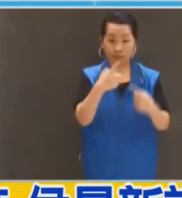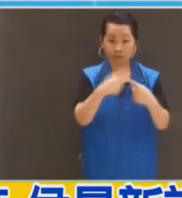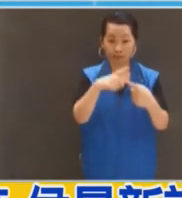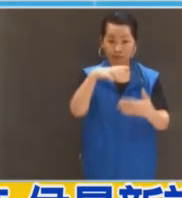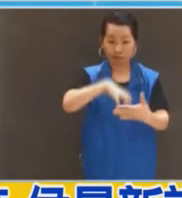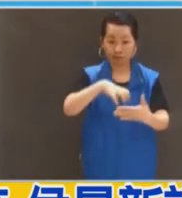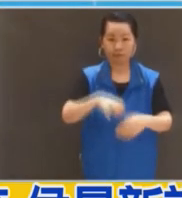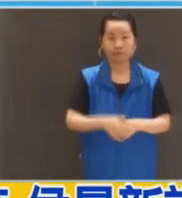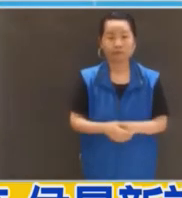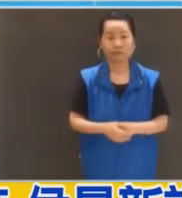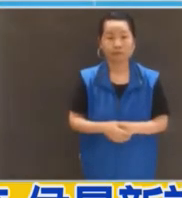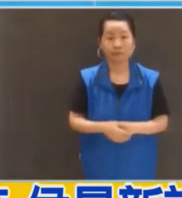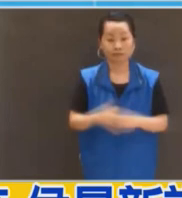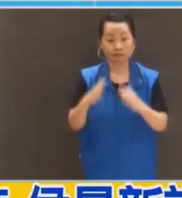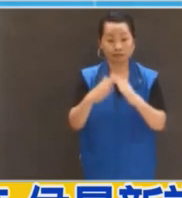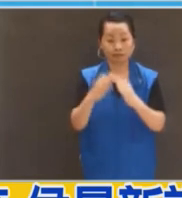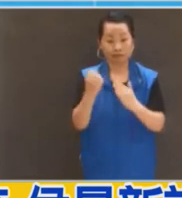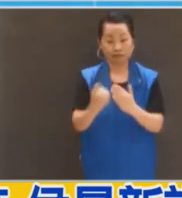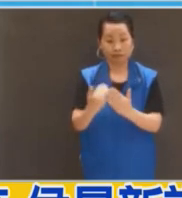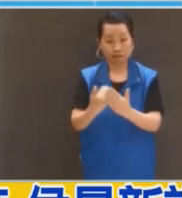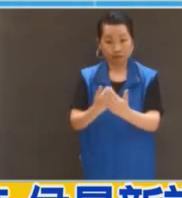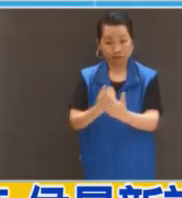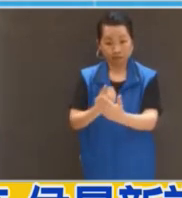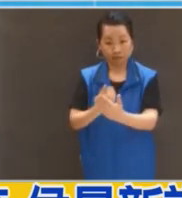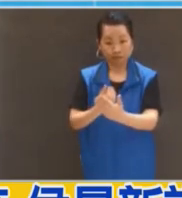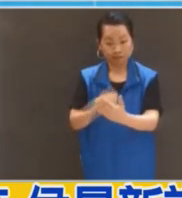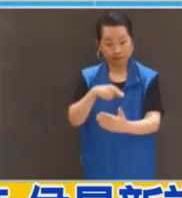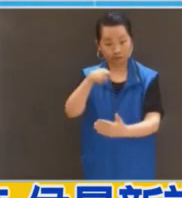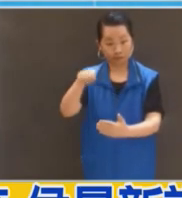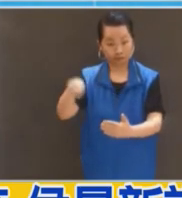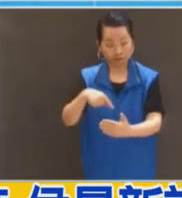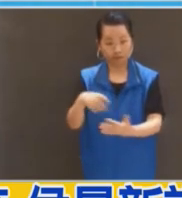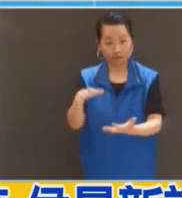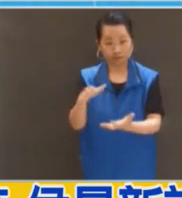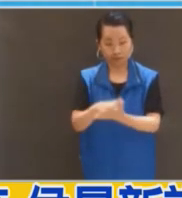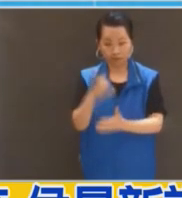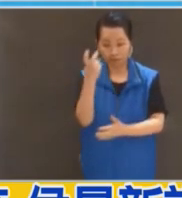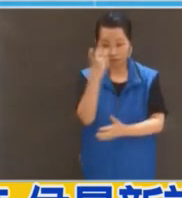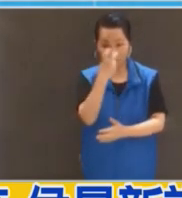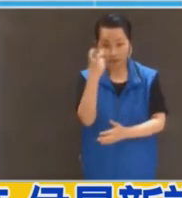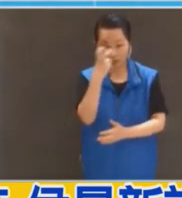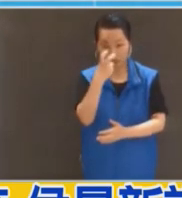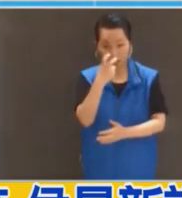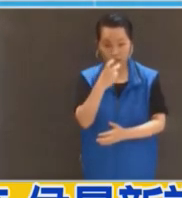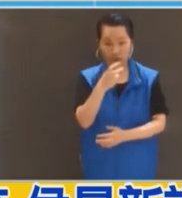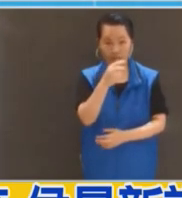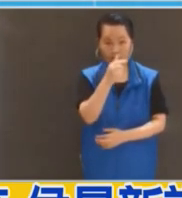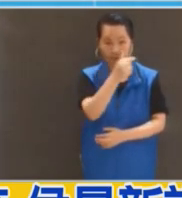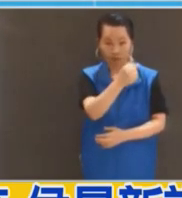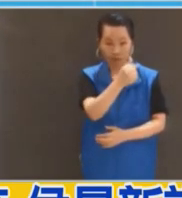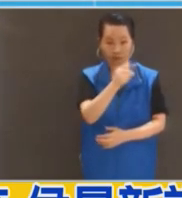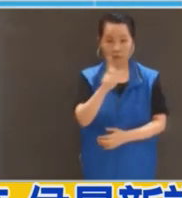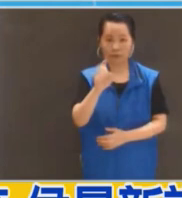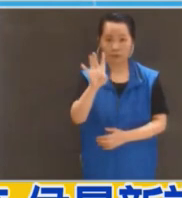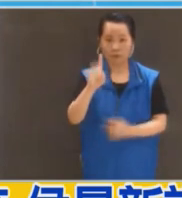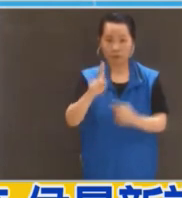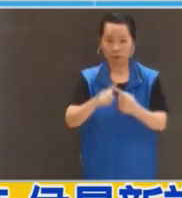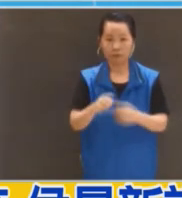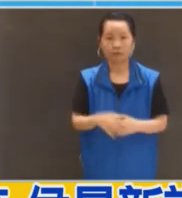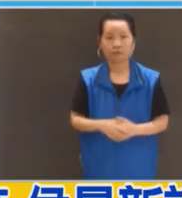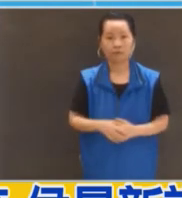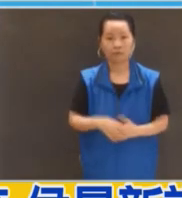中，我们居家隔离的总共筛检出来确诊是有14人，其